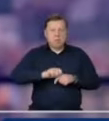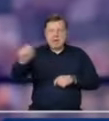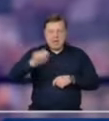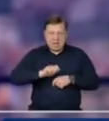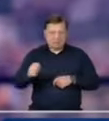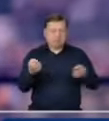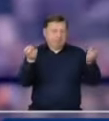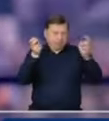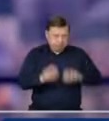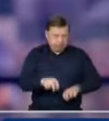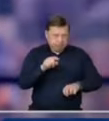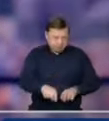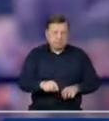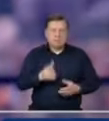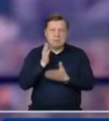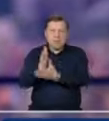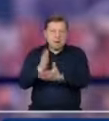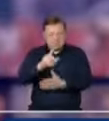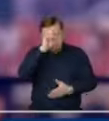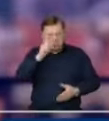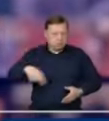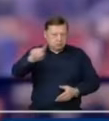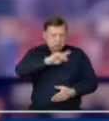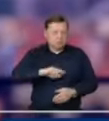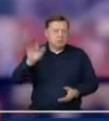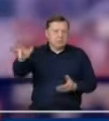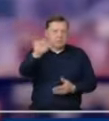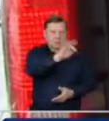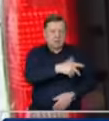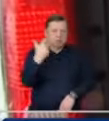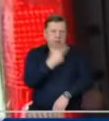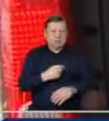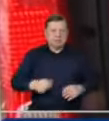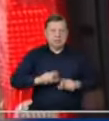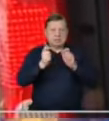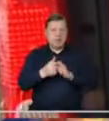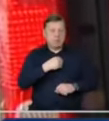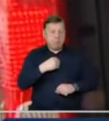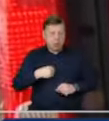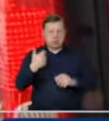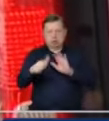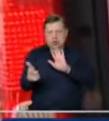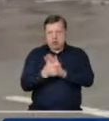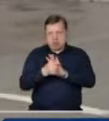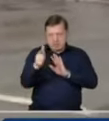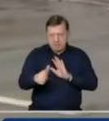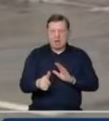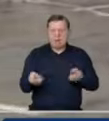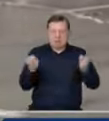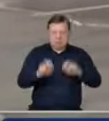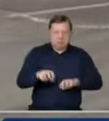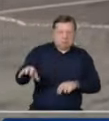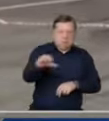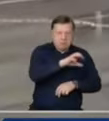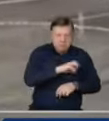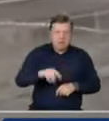wcześniej powołane zespoły mobilne przy populacyjnych punktach szczepień. W całym kraju powstało 117 dodatkowych wyjazdowych punktów szczepień. To